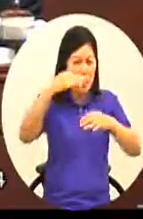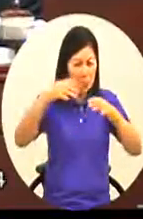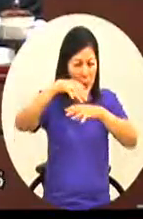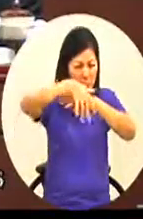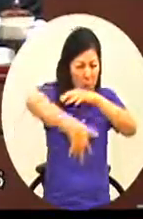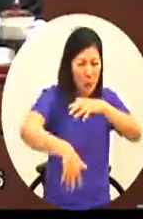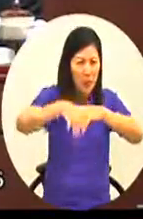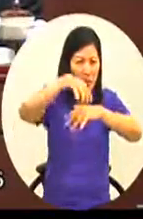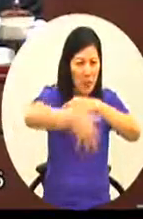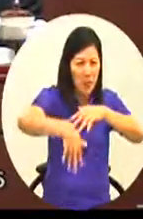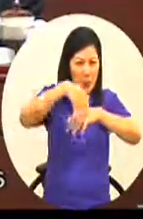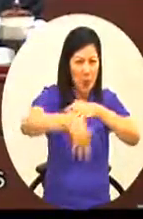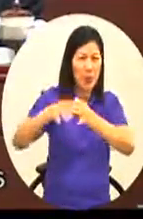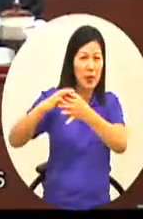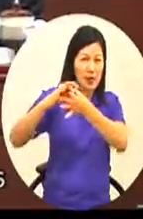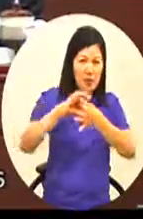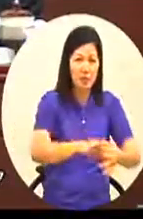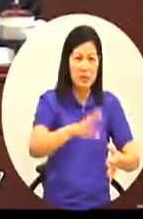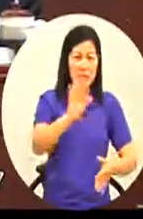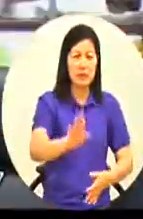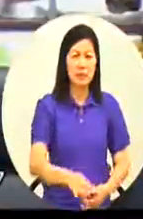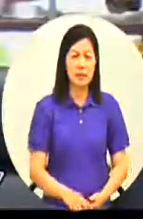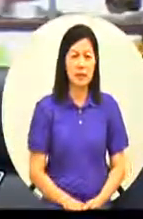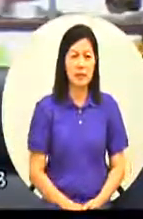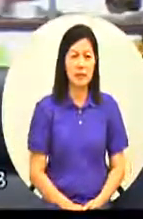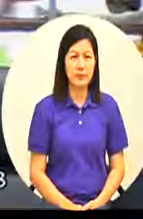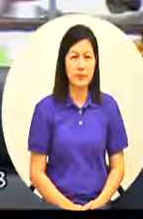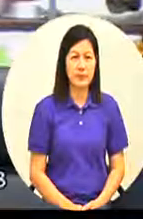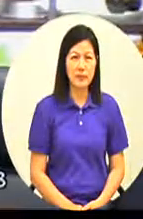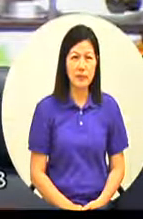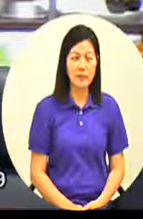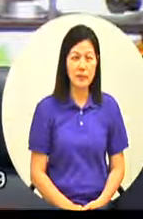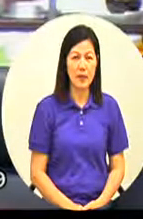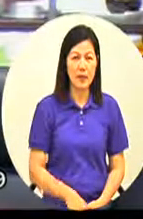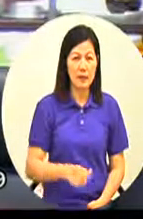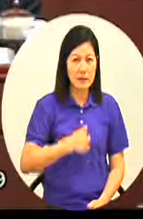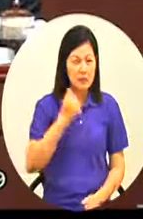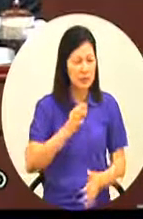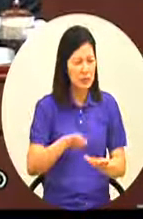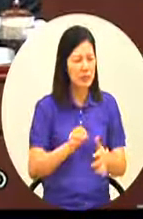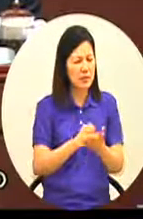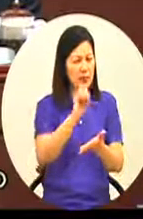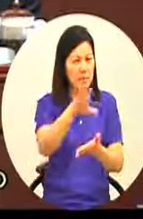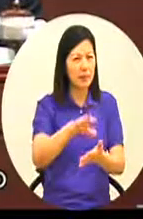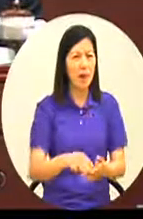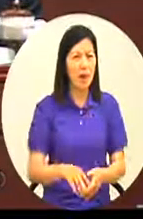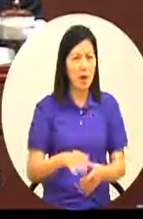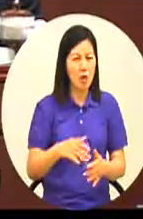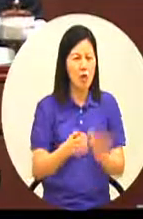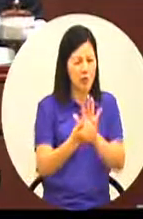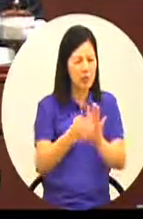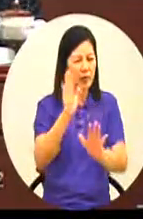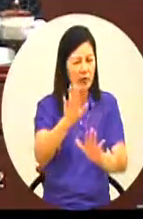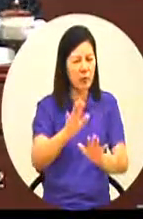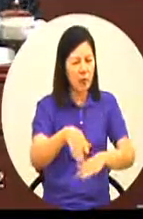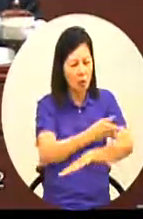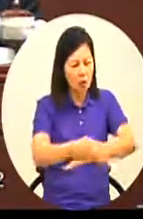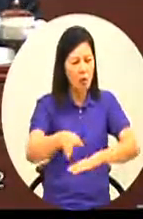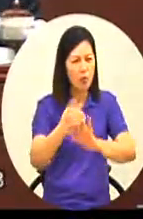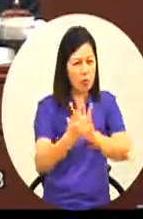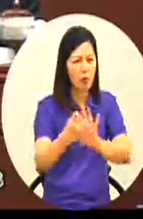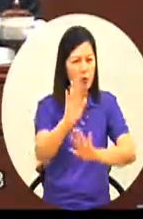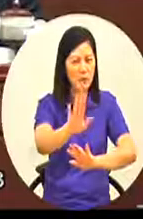水一直下。 是，那你让这水沟啊。 所以我们其实也跟议员报告，我们水沟有做， 对对， 而且我们的水沟不是一般水